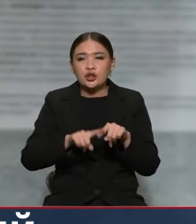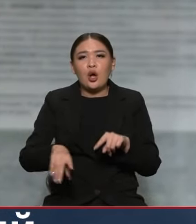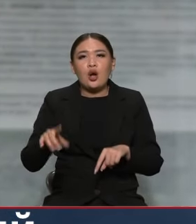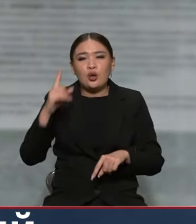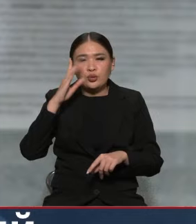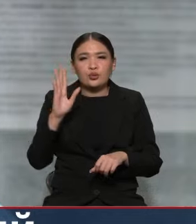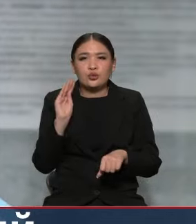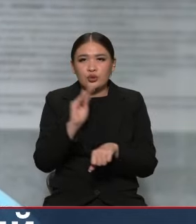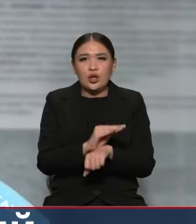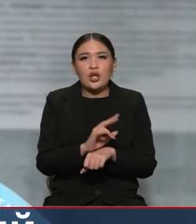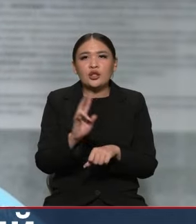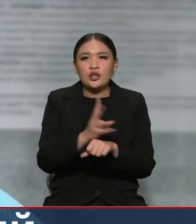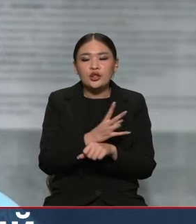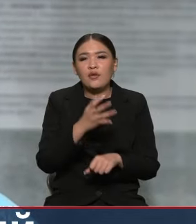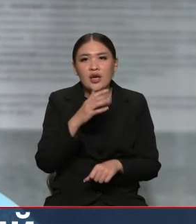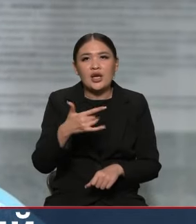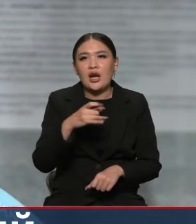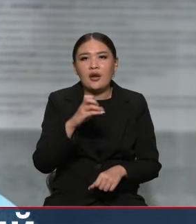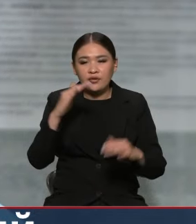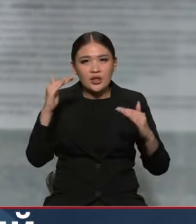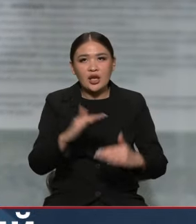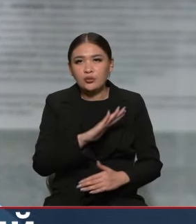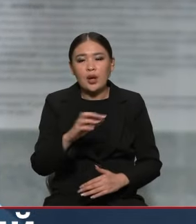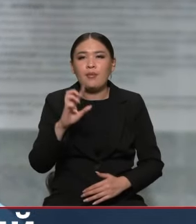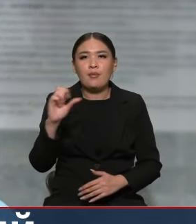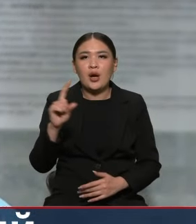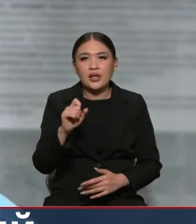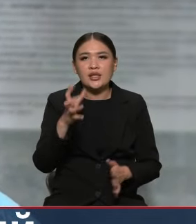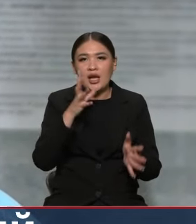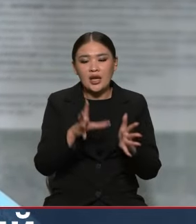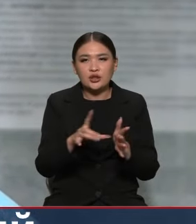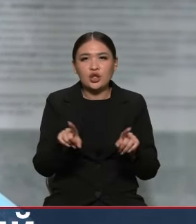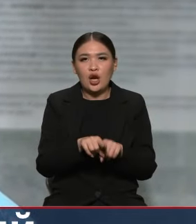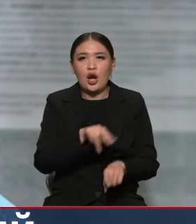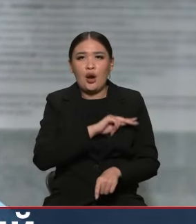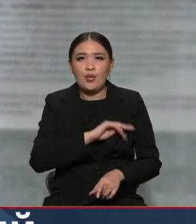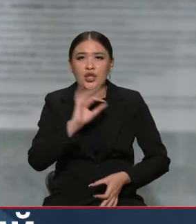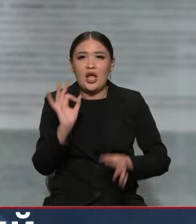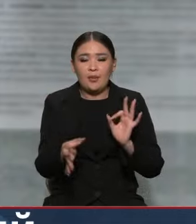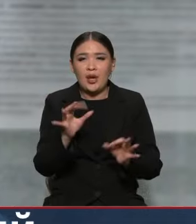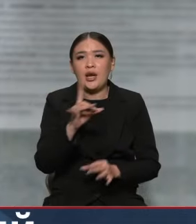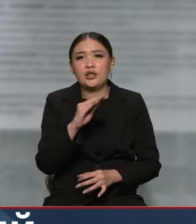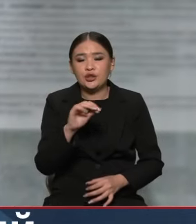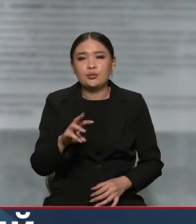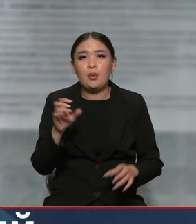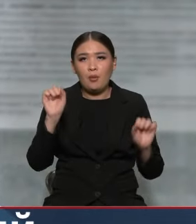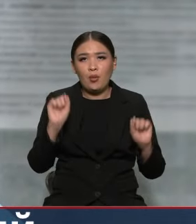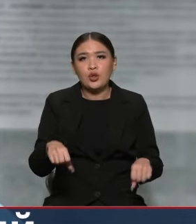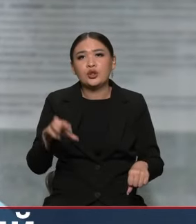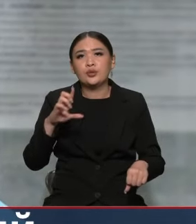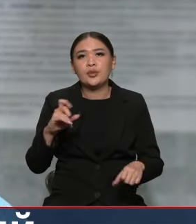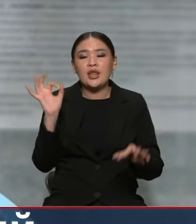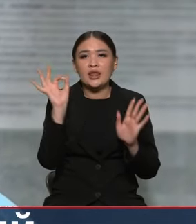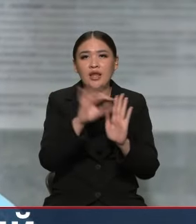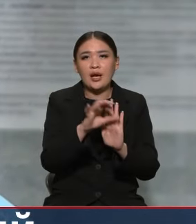систему в ночное время, чтобы график не опускался, чтобы базовые электростанции, как атомные, работали в нормальном режиме, мы могли бы уже внедрять